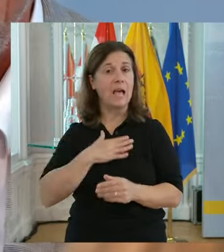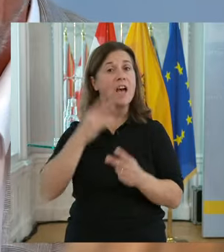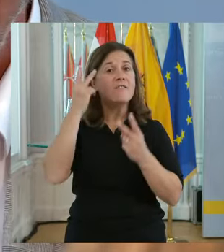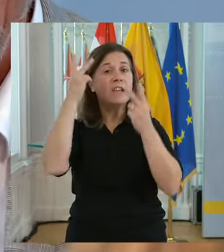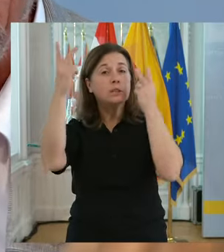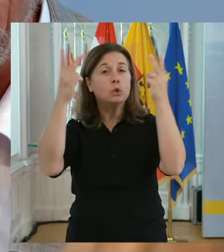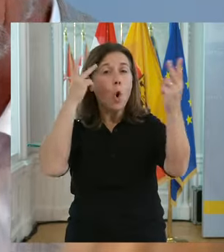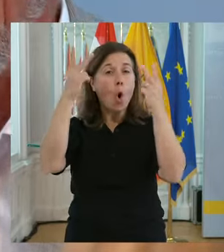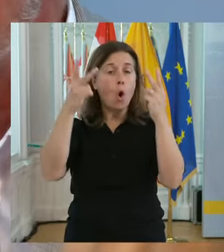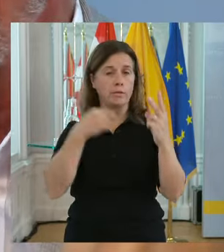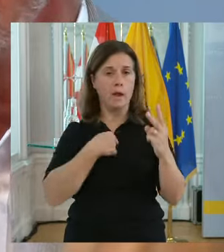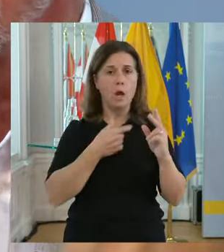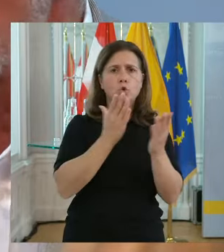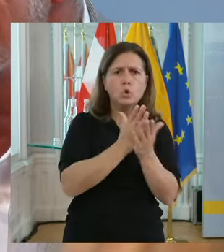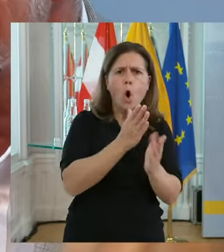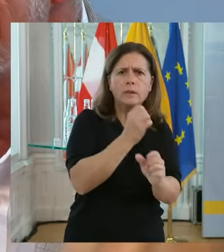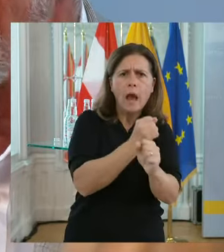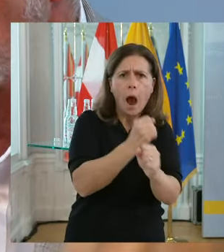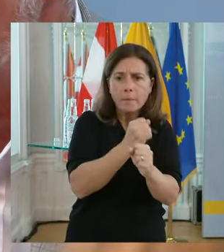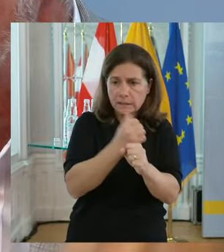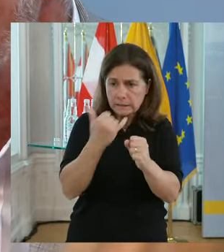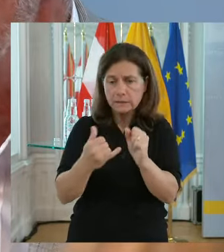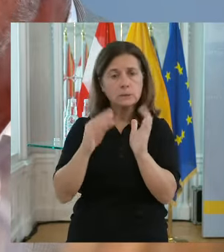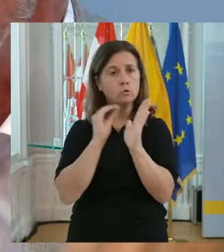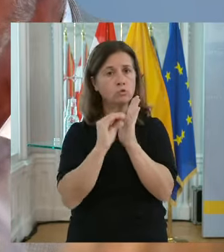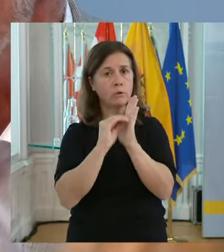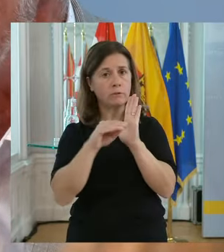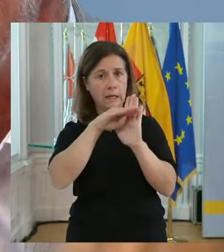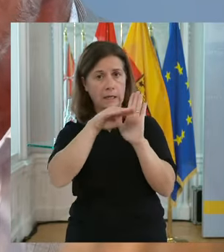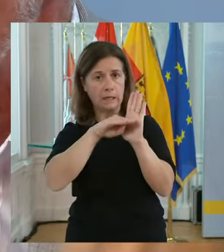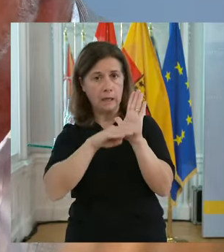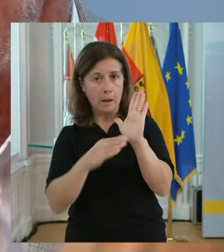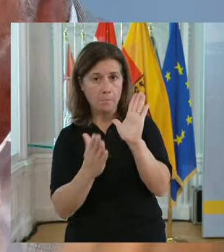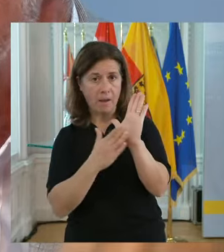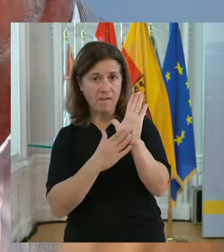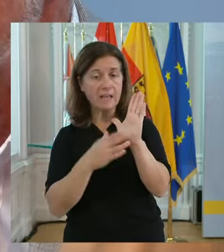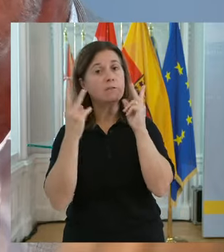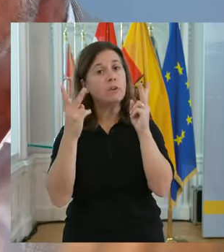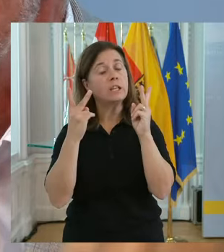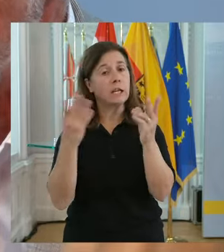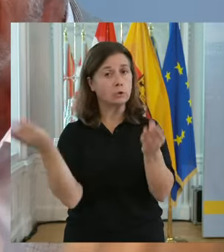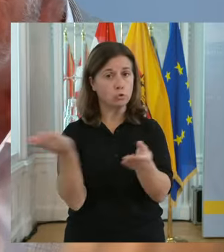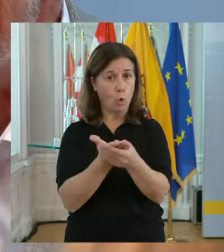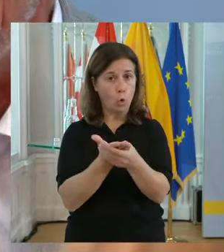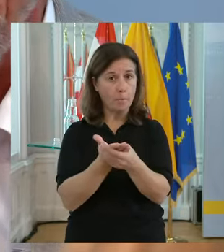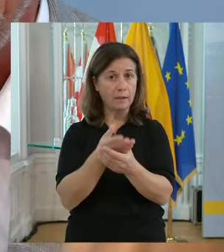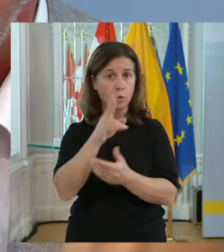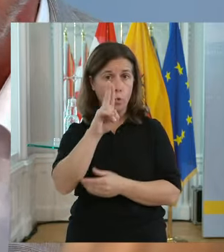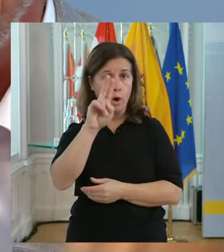war, das, was wir umgesetzt haben, plötzlich auch ja, in so einem wichtigen Dokument wie die